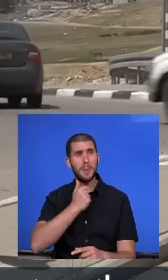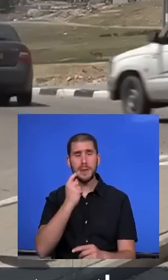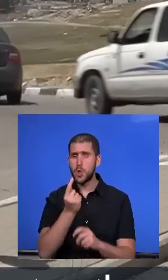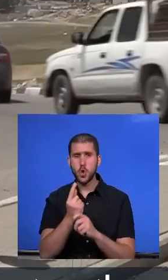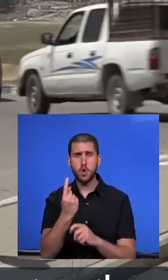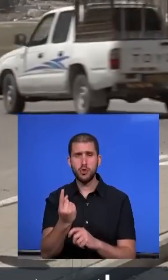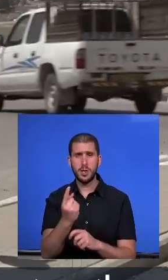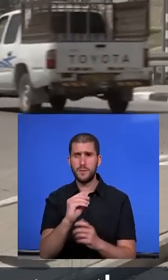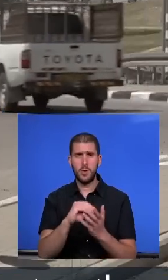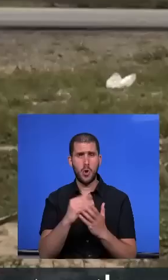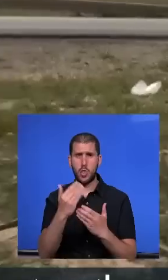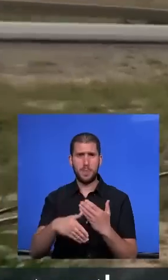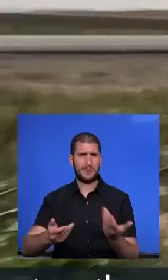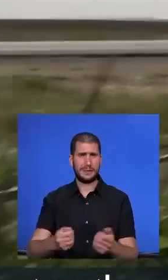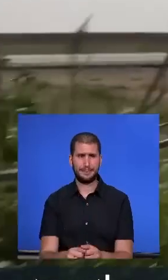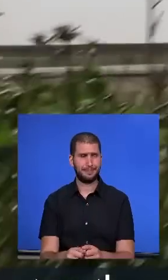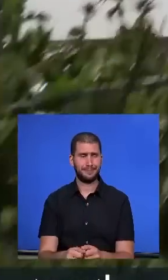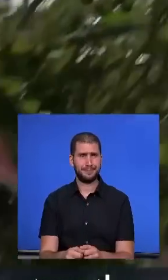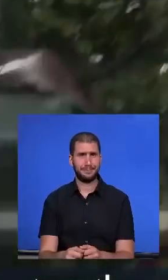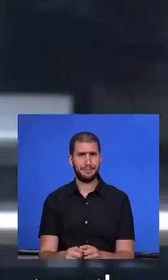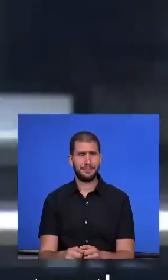רגע, ולא עוצר.